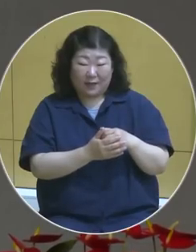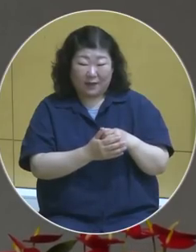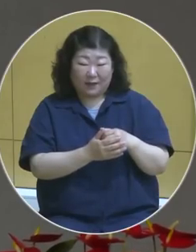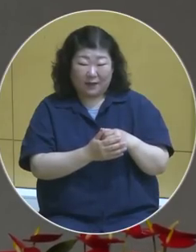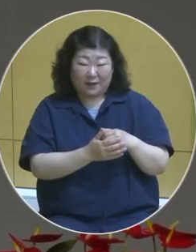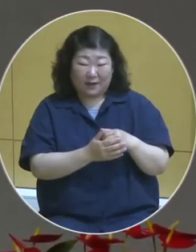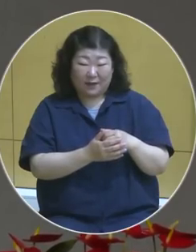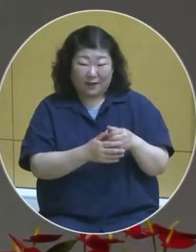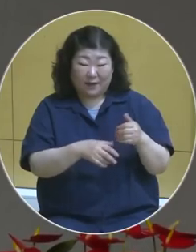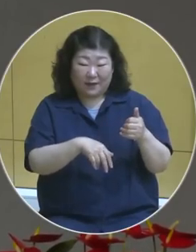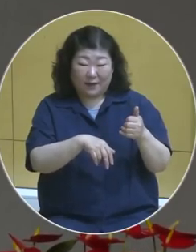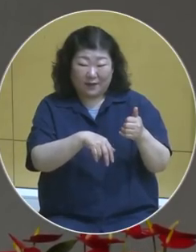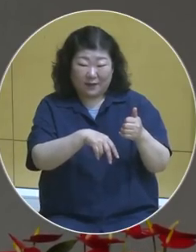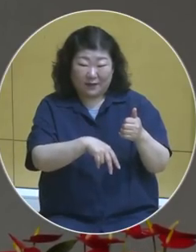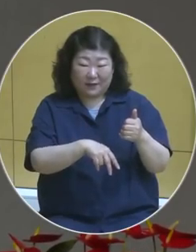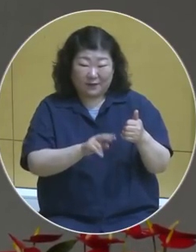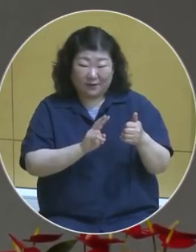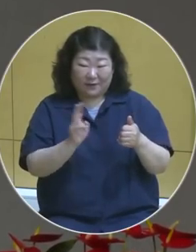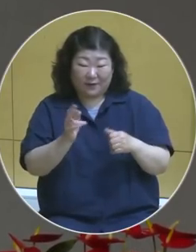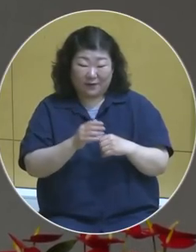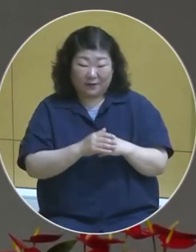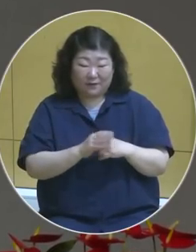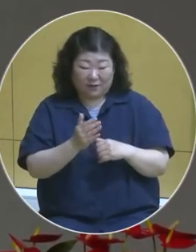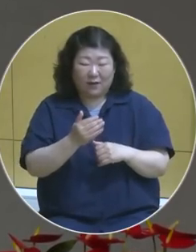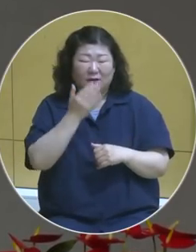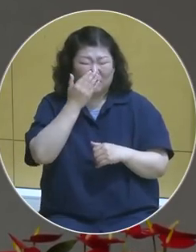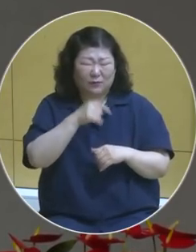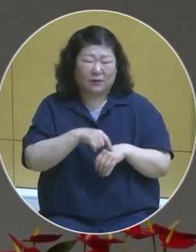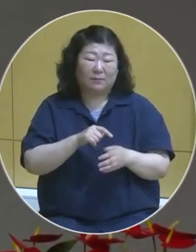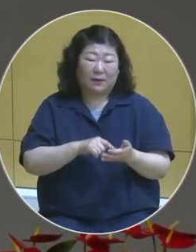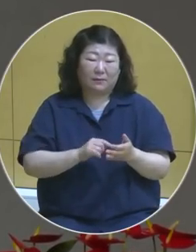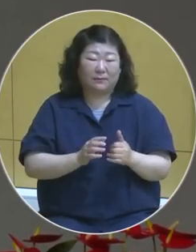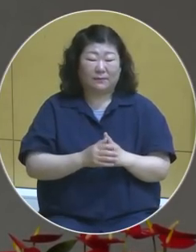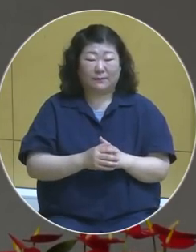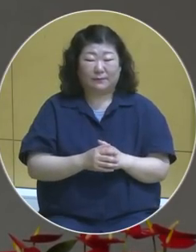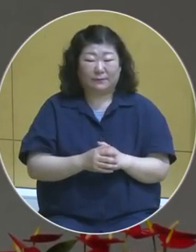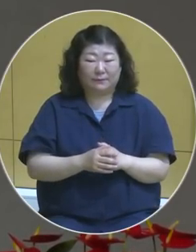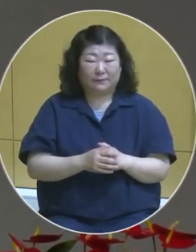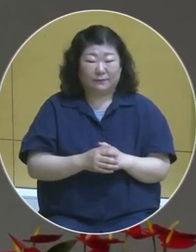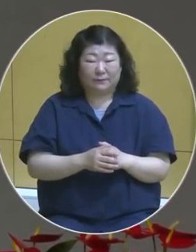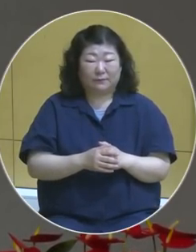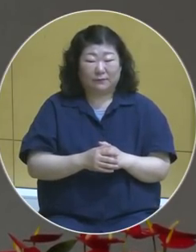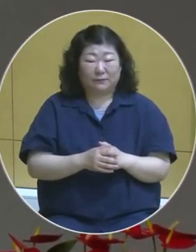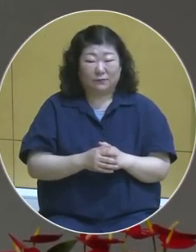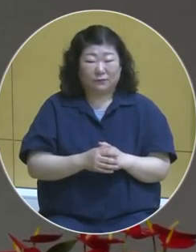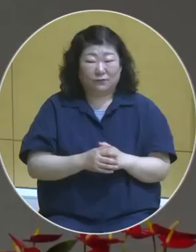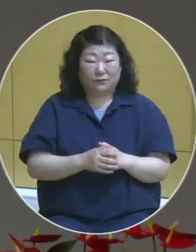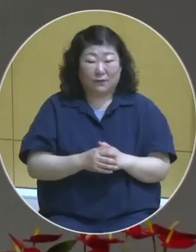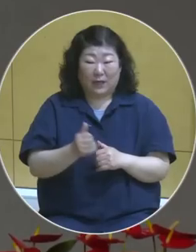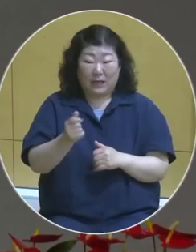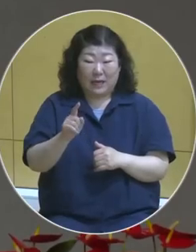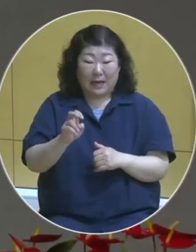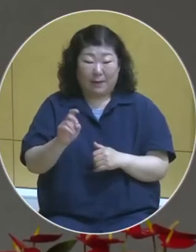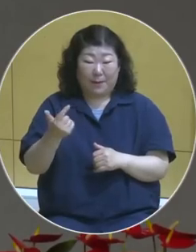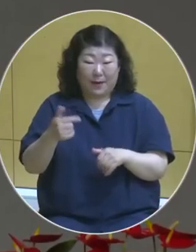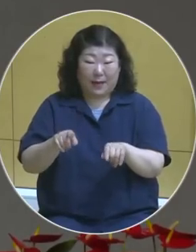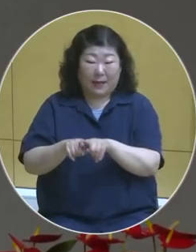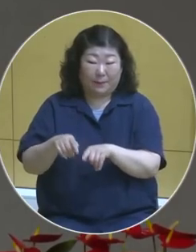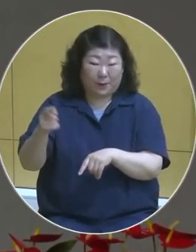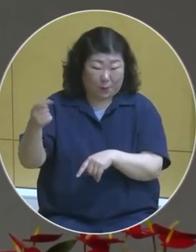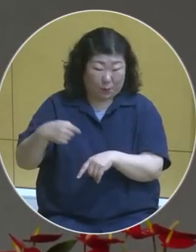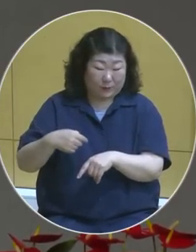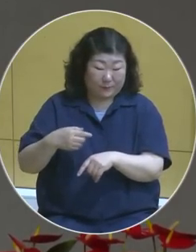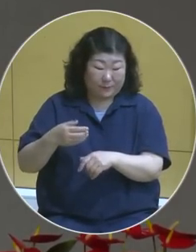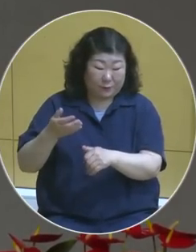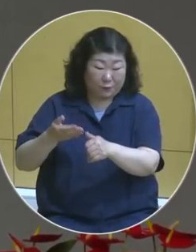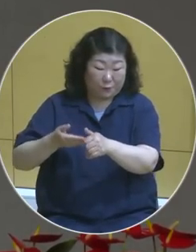수가 있습니다. 그리고 여기에 왕이 신뢰하고 좋아하는 사람인 하만과 함께 오시기를 권하는데